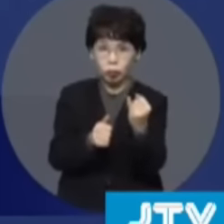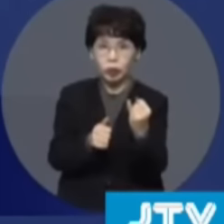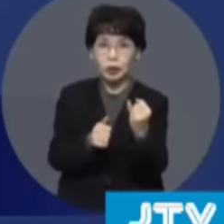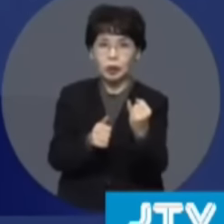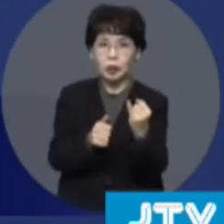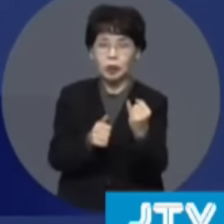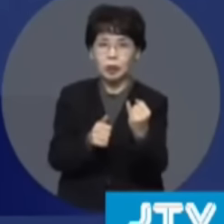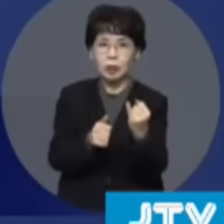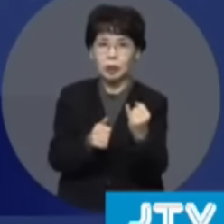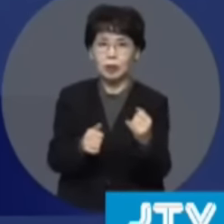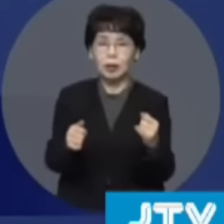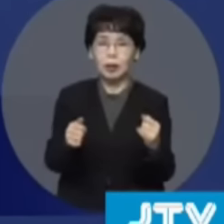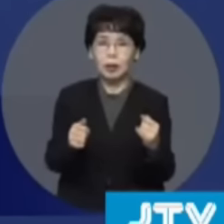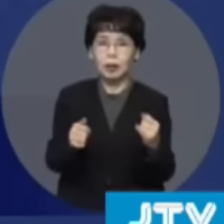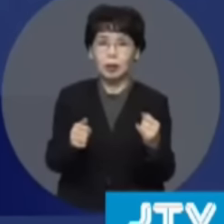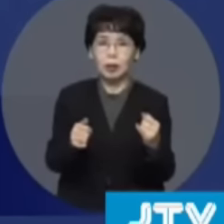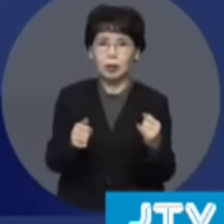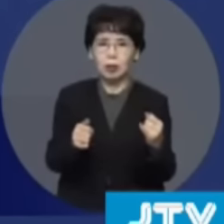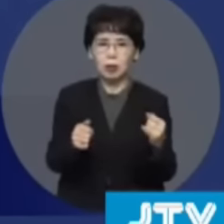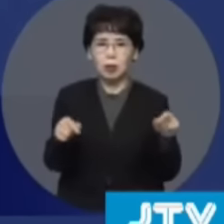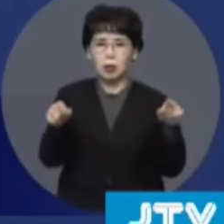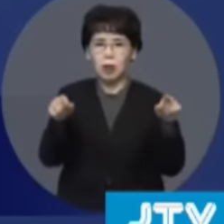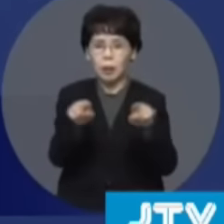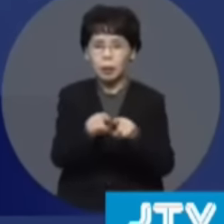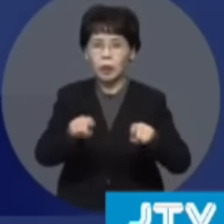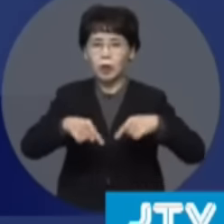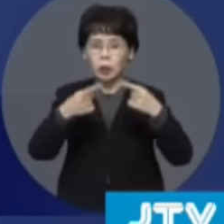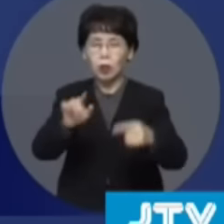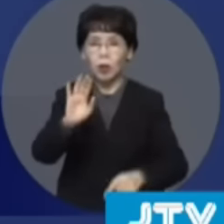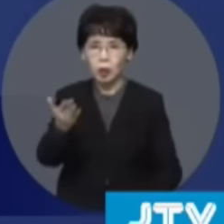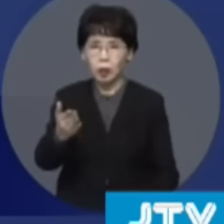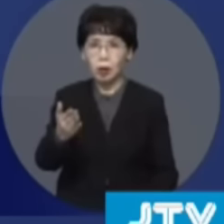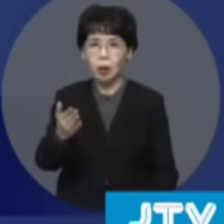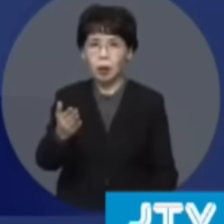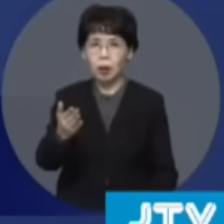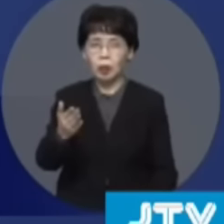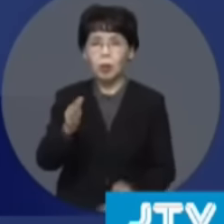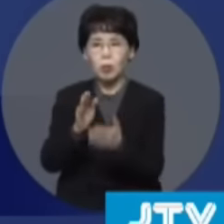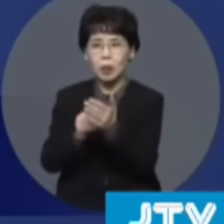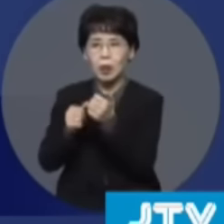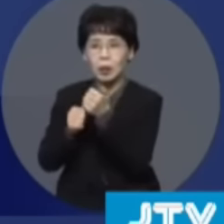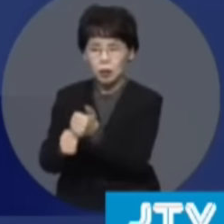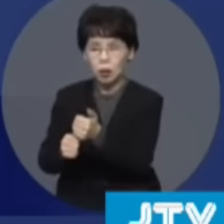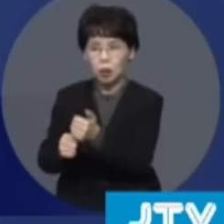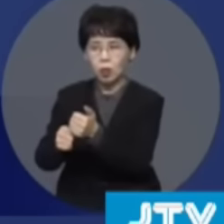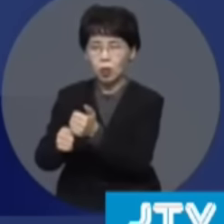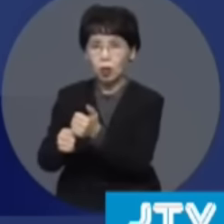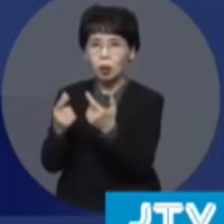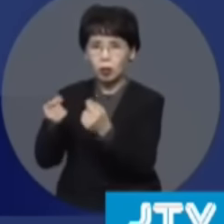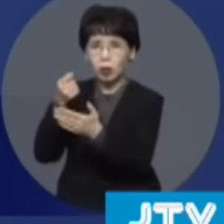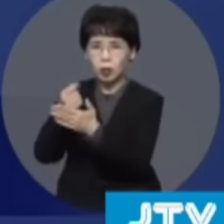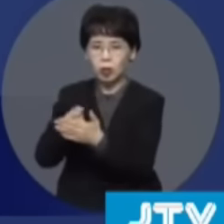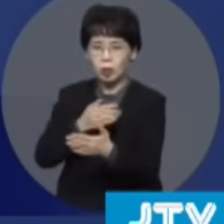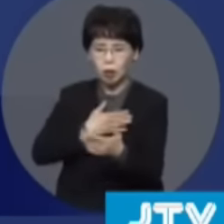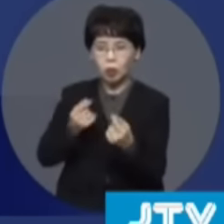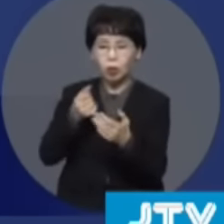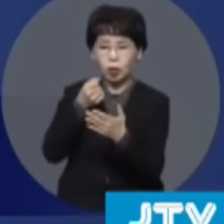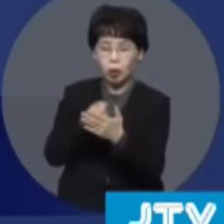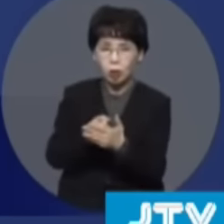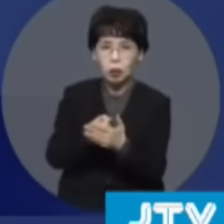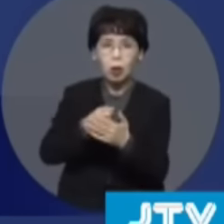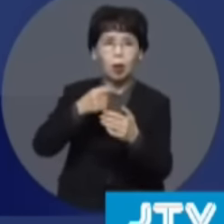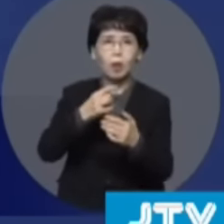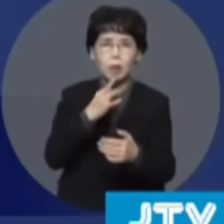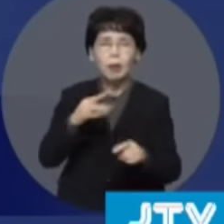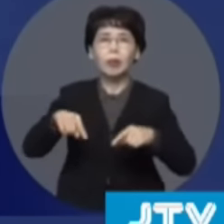저와 제 참모들이 판단하는 일을 제외하고는 사실상 중단해 왔습니다. 그리고 앞으로도 이런 기조를